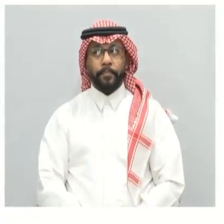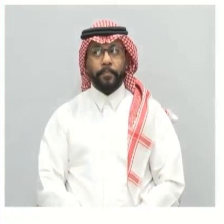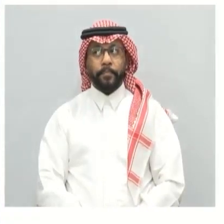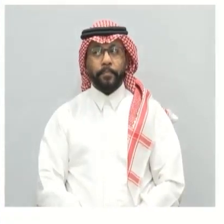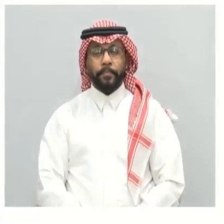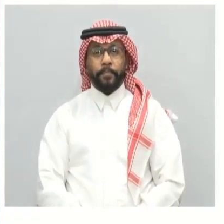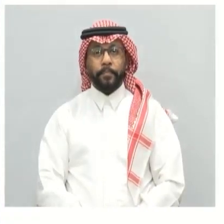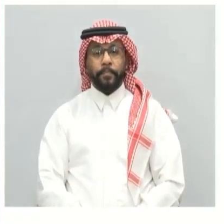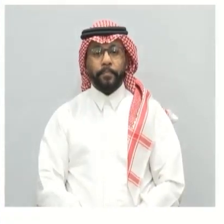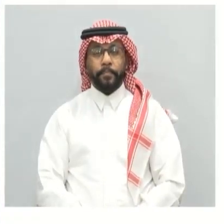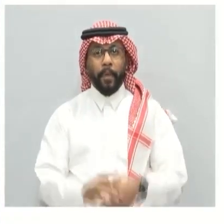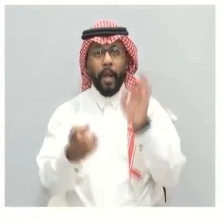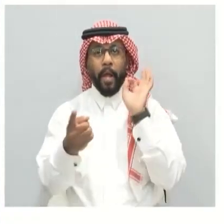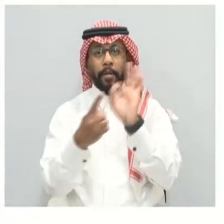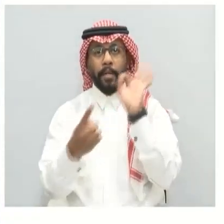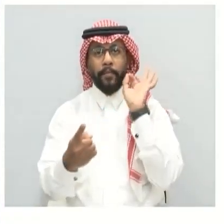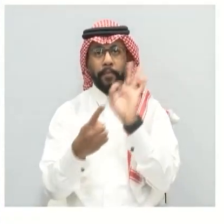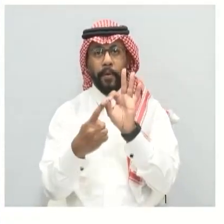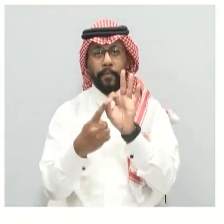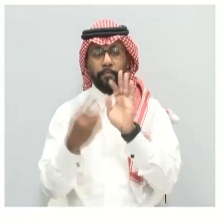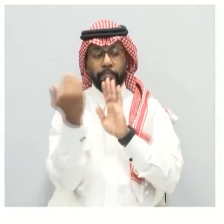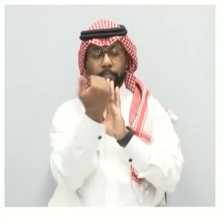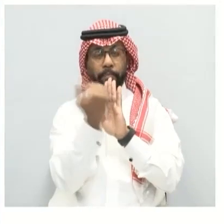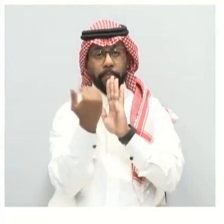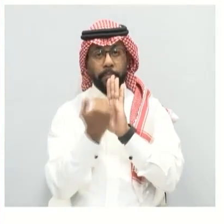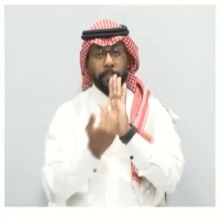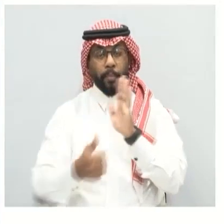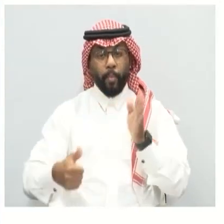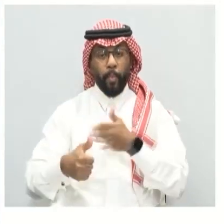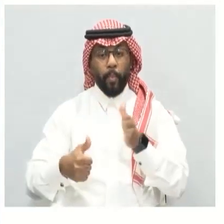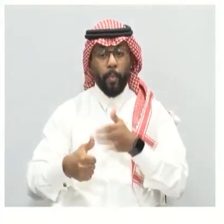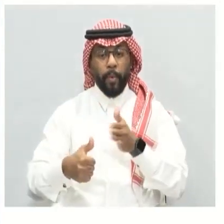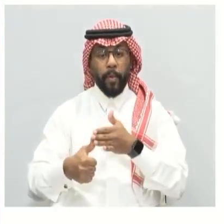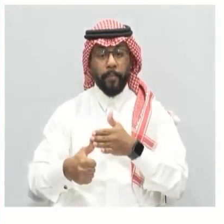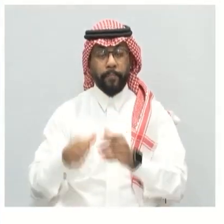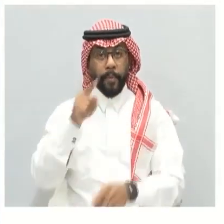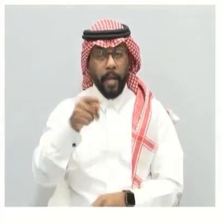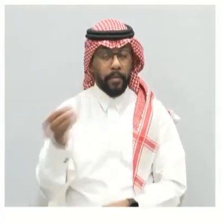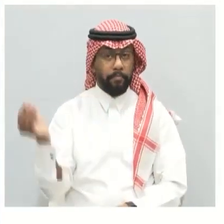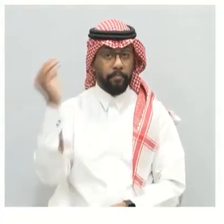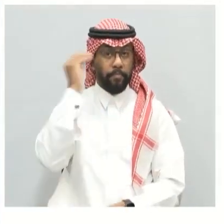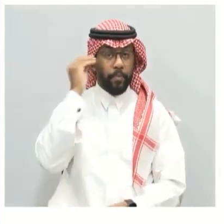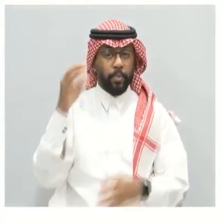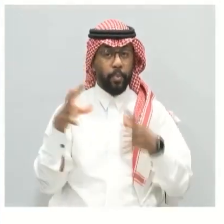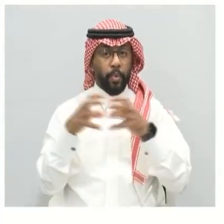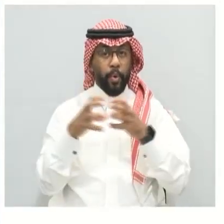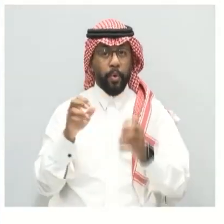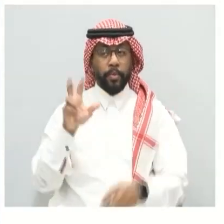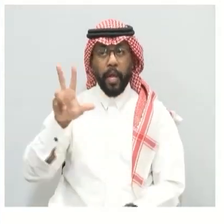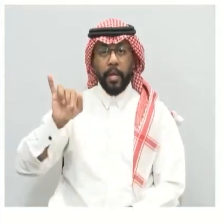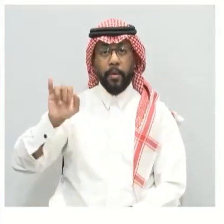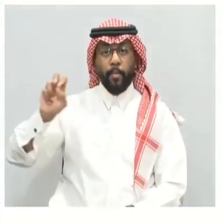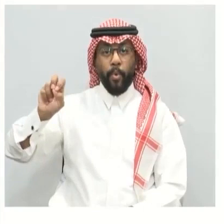الله اهداف هذا الدرس اولا ان تعرف مفهوم المقابله